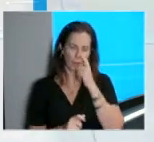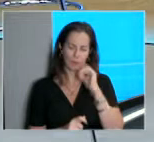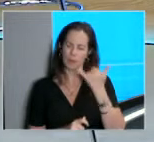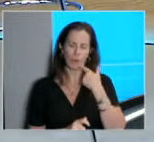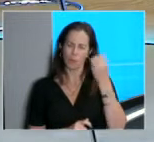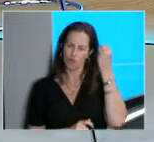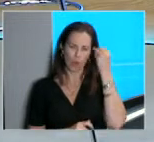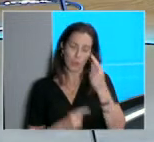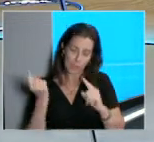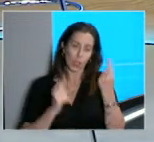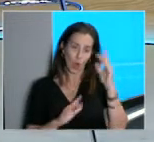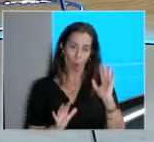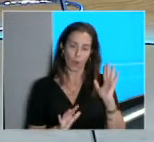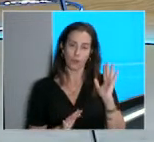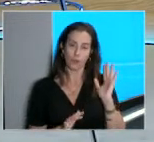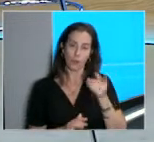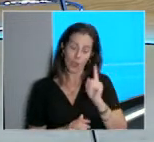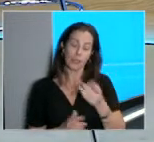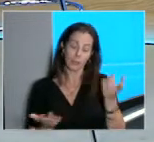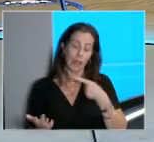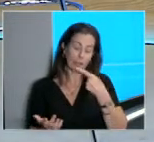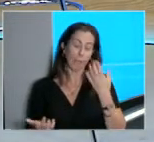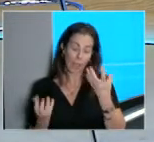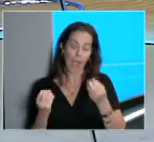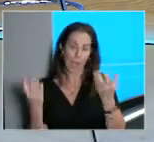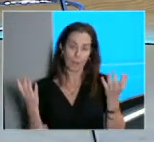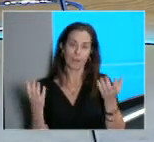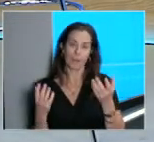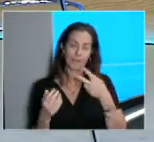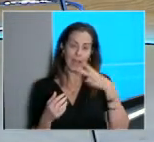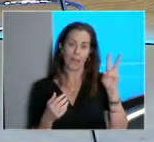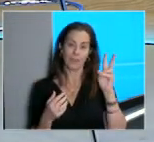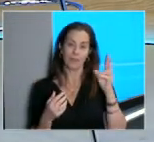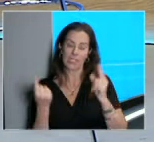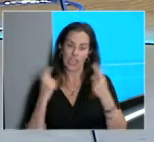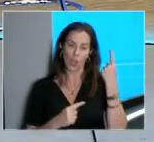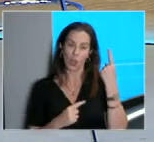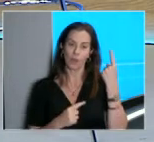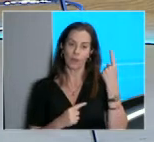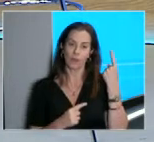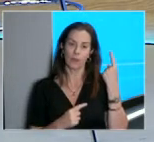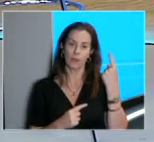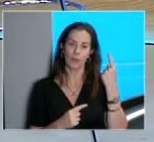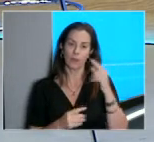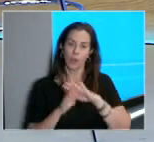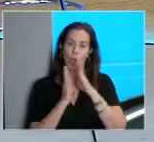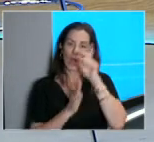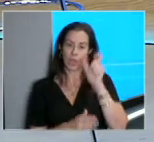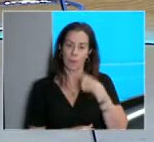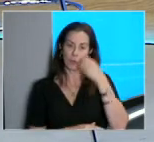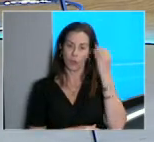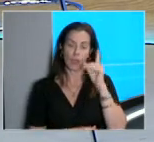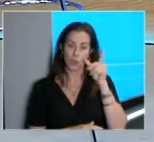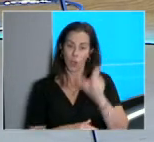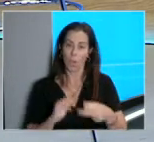מדברים שטויות. זה קורה כשצריך לדבר הרבה ולהבטיח. זה קורה. כלומר, כל בן אדם מדבר שטויות,